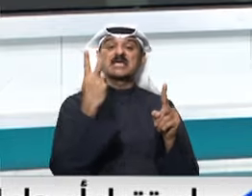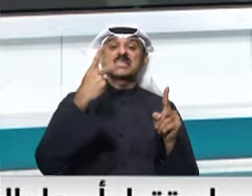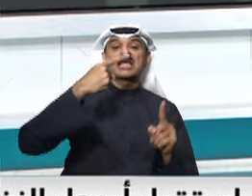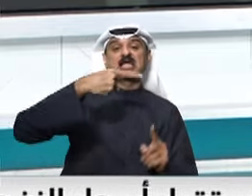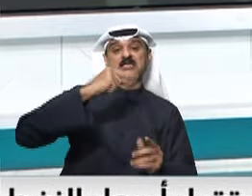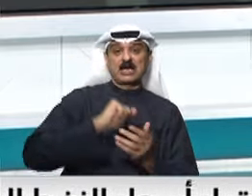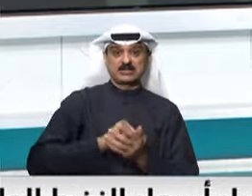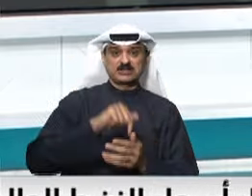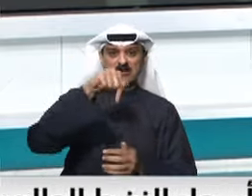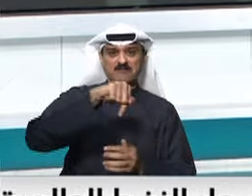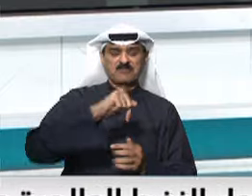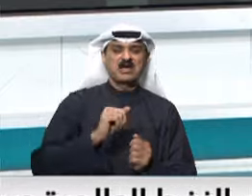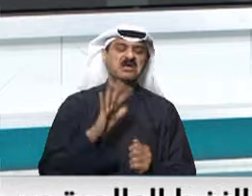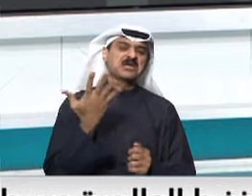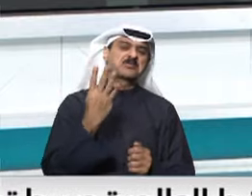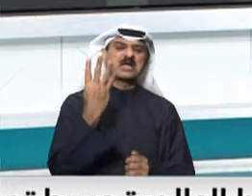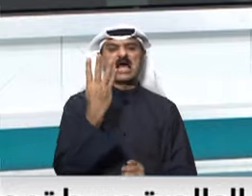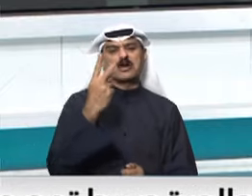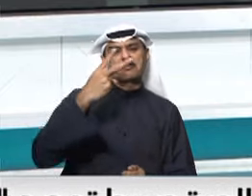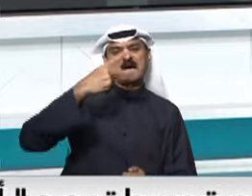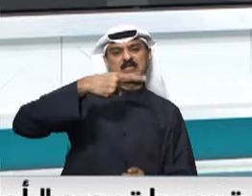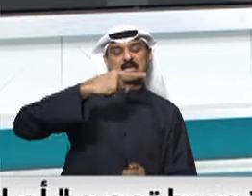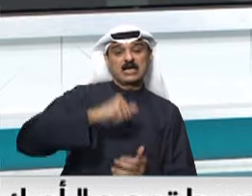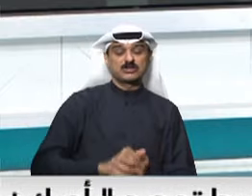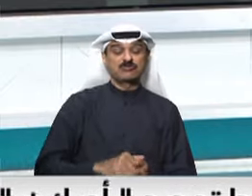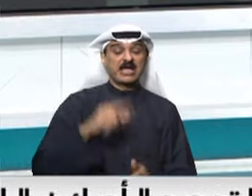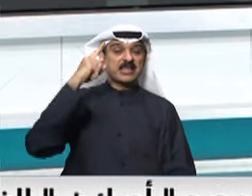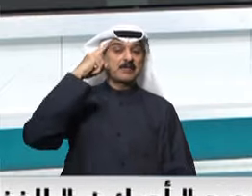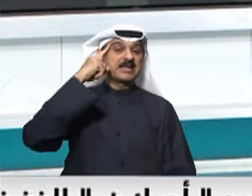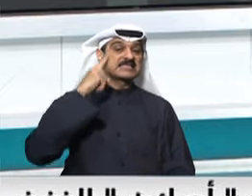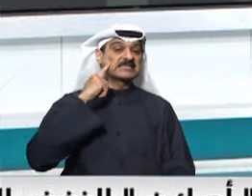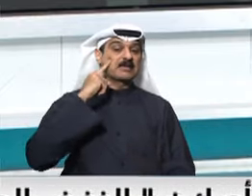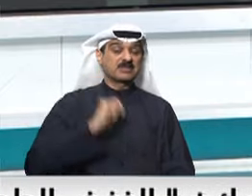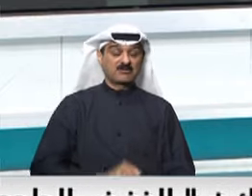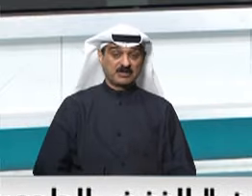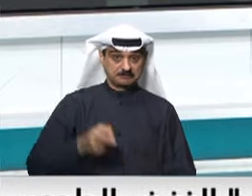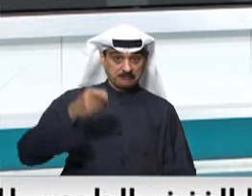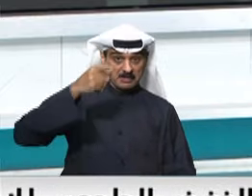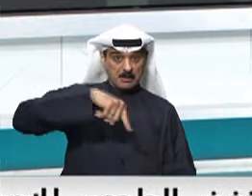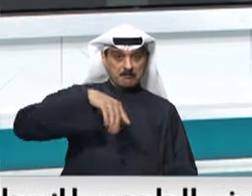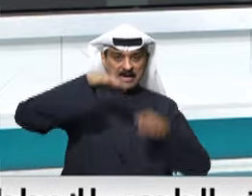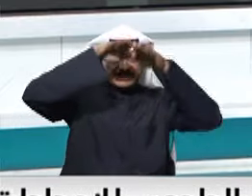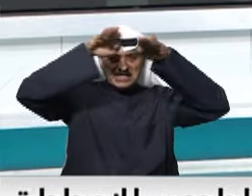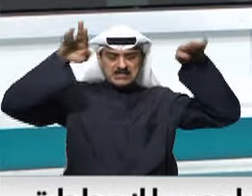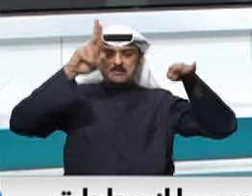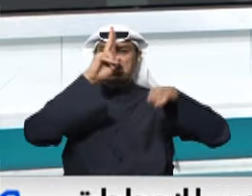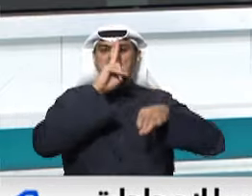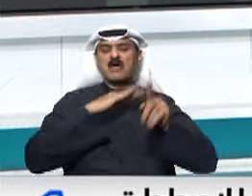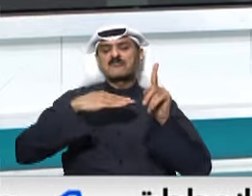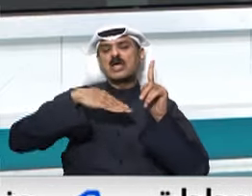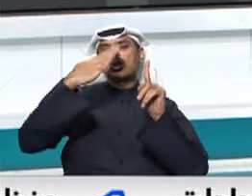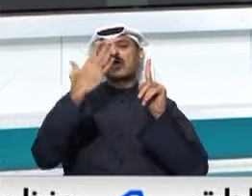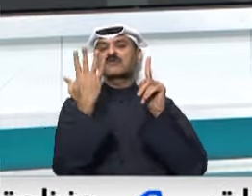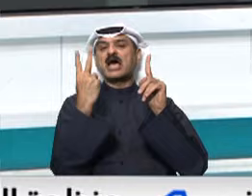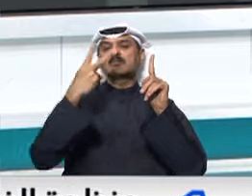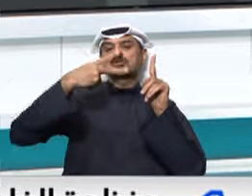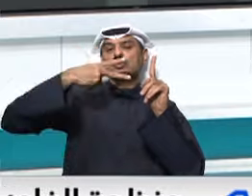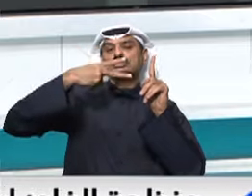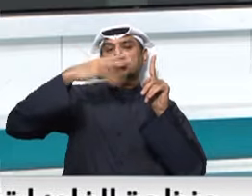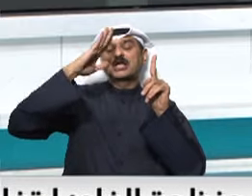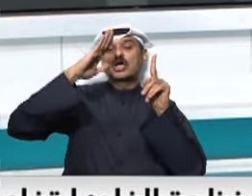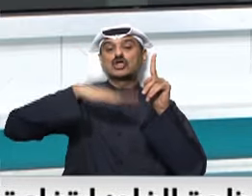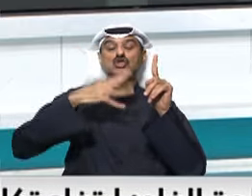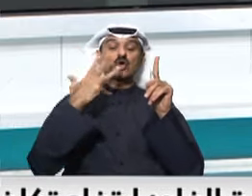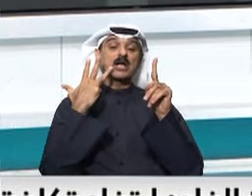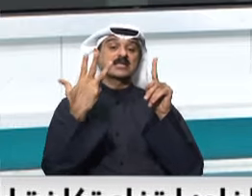مئويه وتصل الى ال 14 درجه مئويه ابتداء من يوم السبت باكر باذن الله سما صافيه 25 العظمى وصغرى تسع درجات مئويه هواء خفيف الى